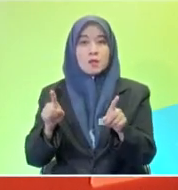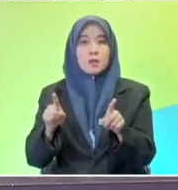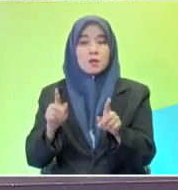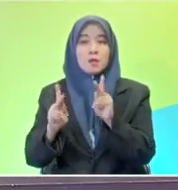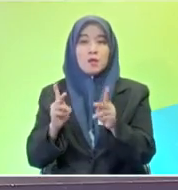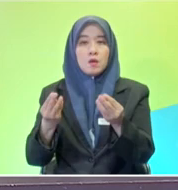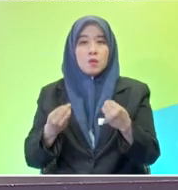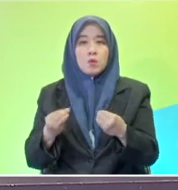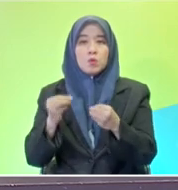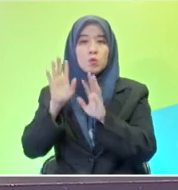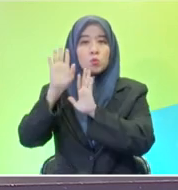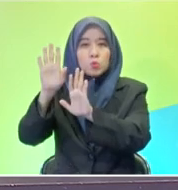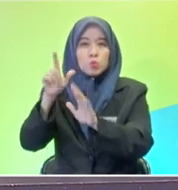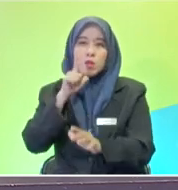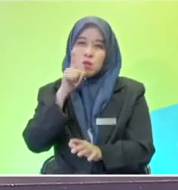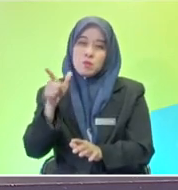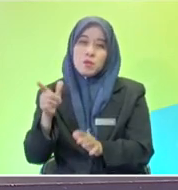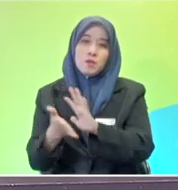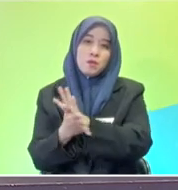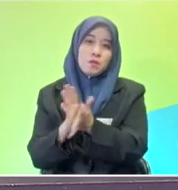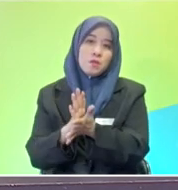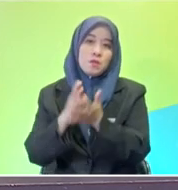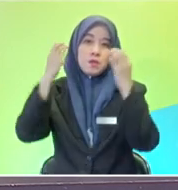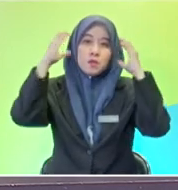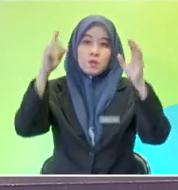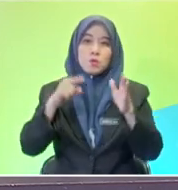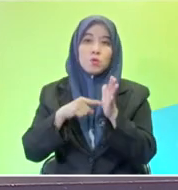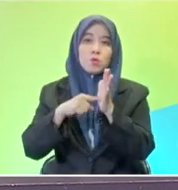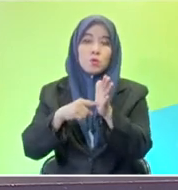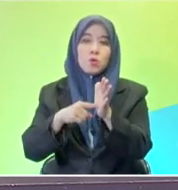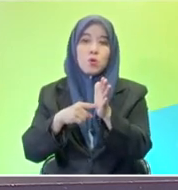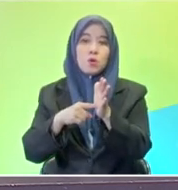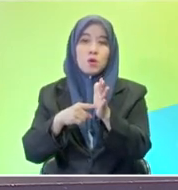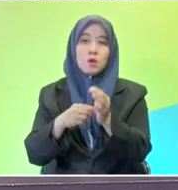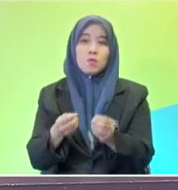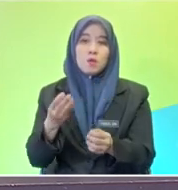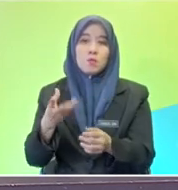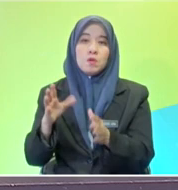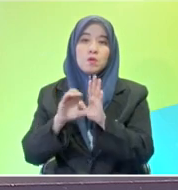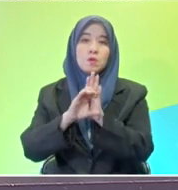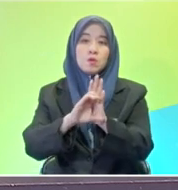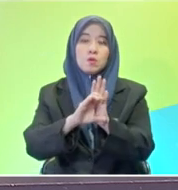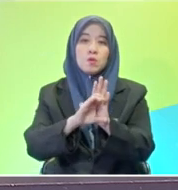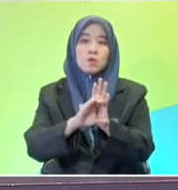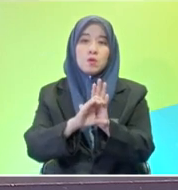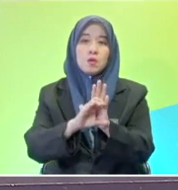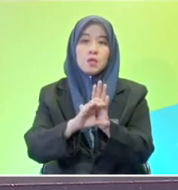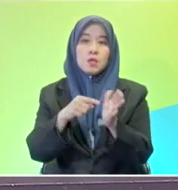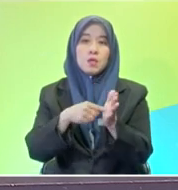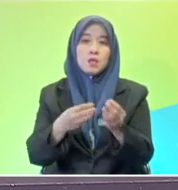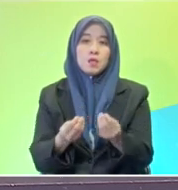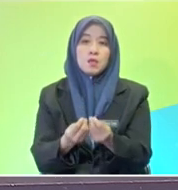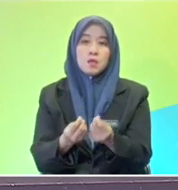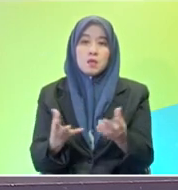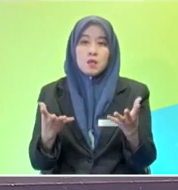lama, kan? Betul. Jadi di sini saya akan tunjukkan beberapa contoh macam ini tanah tanah pasir